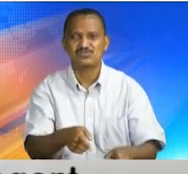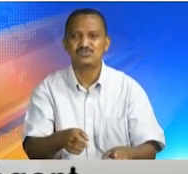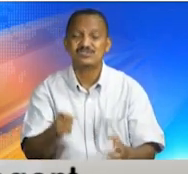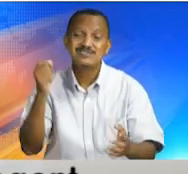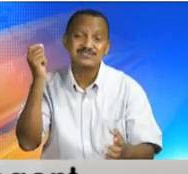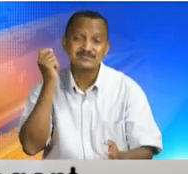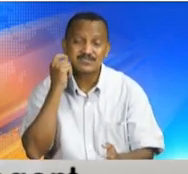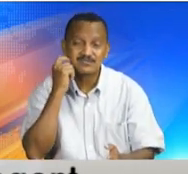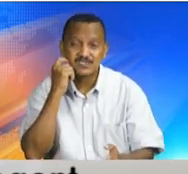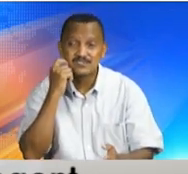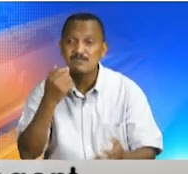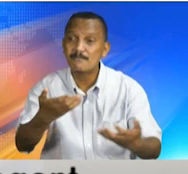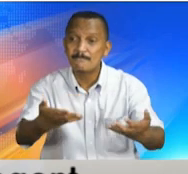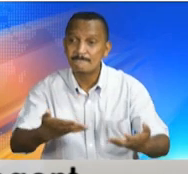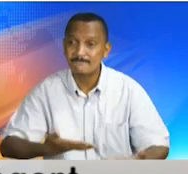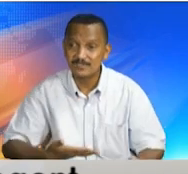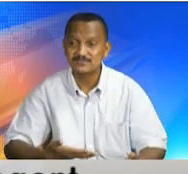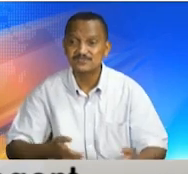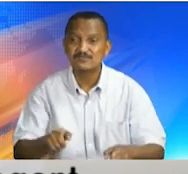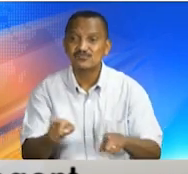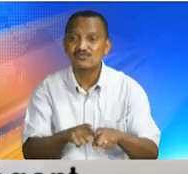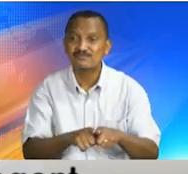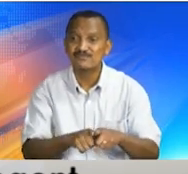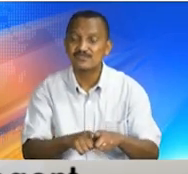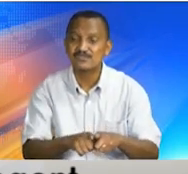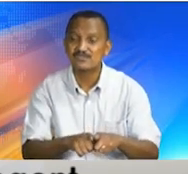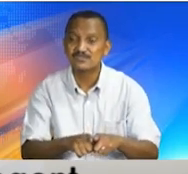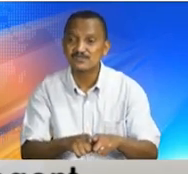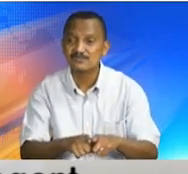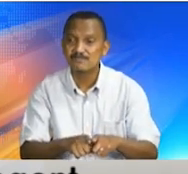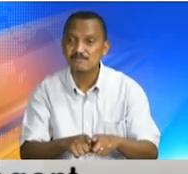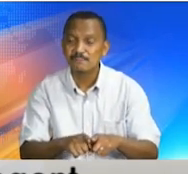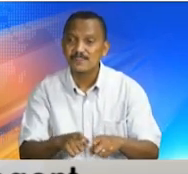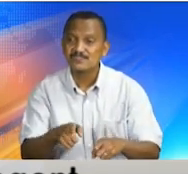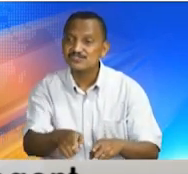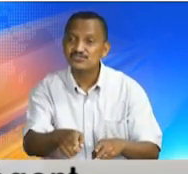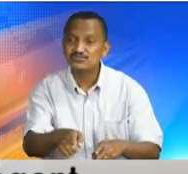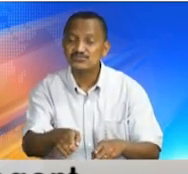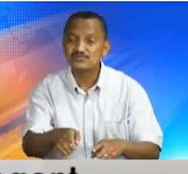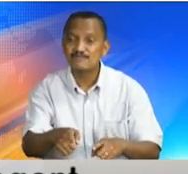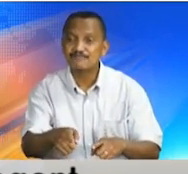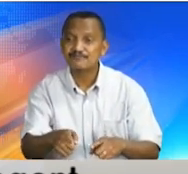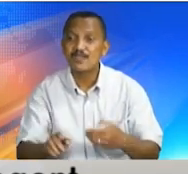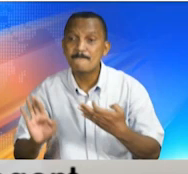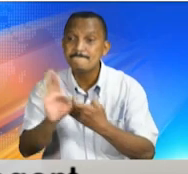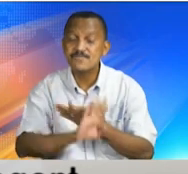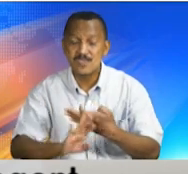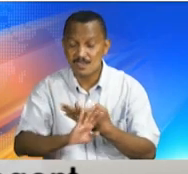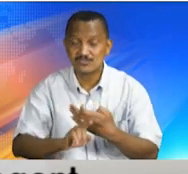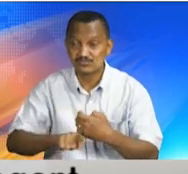dia manana ataontsika hoe antioxidant izany hoe ireo antioxidant ireo le miaro antsika